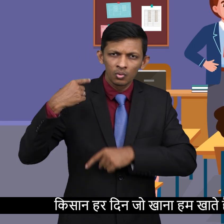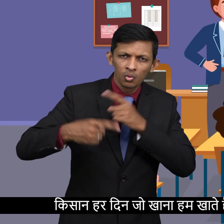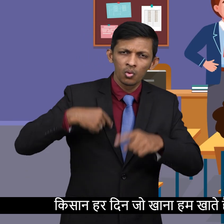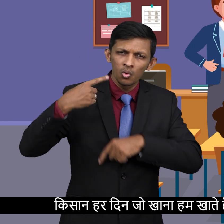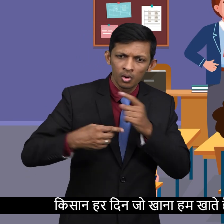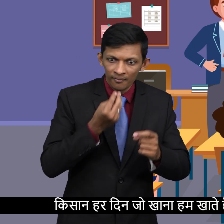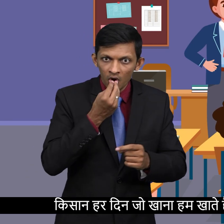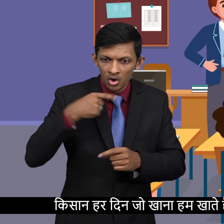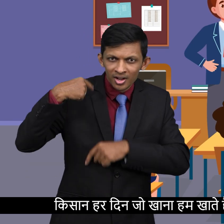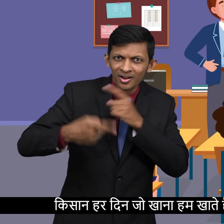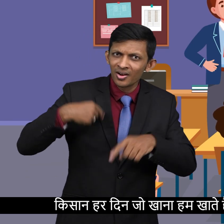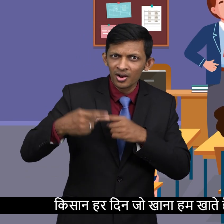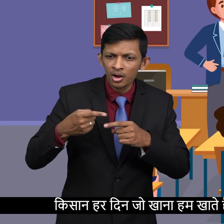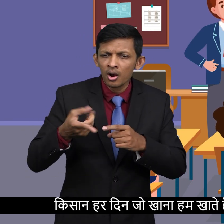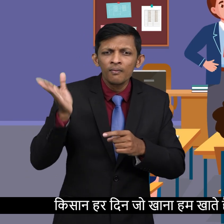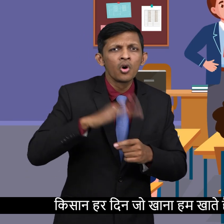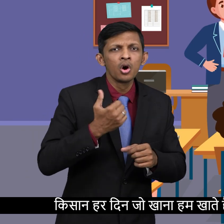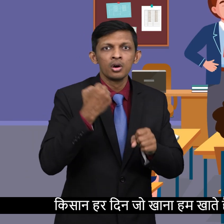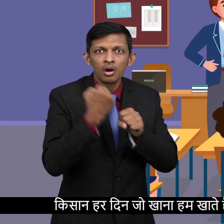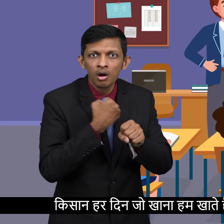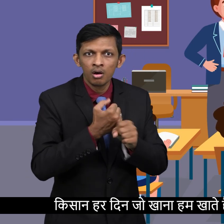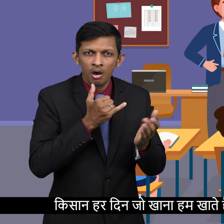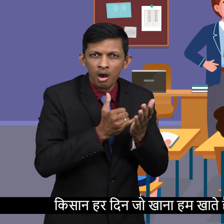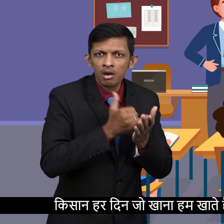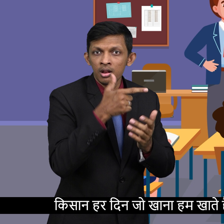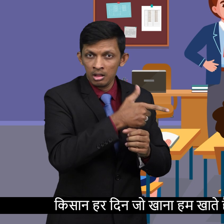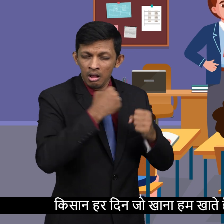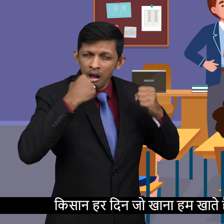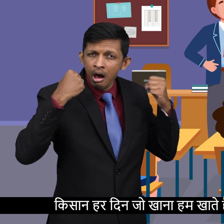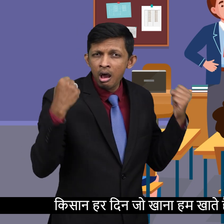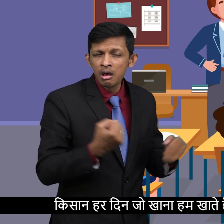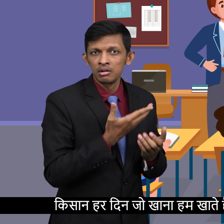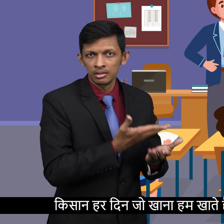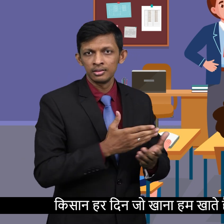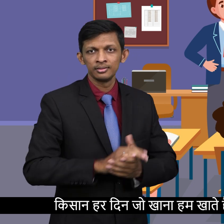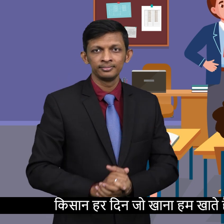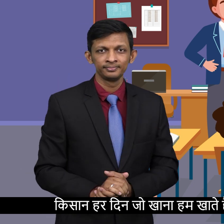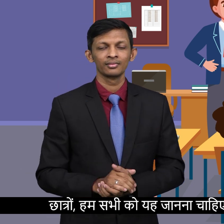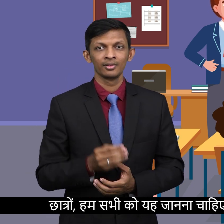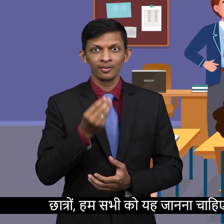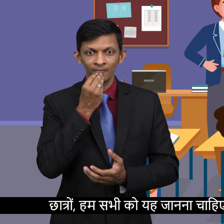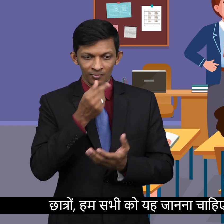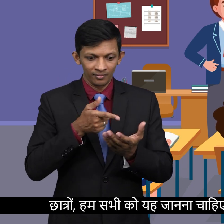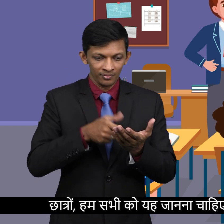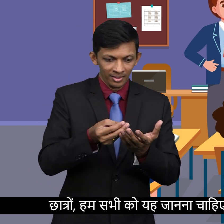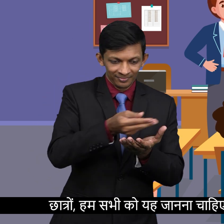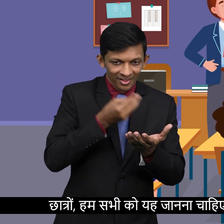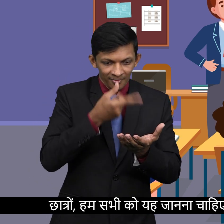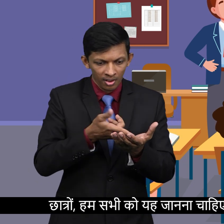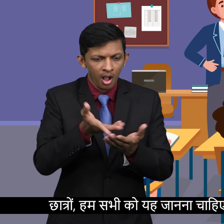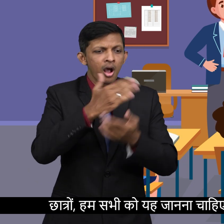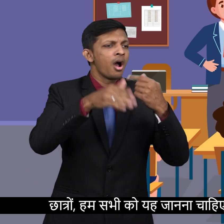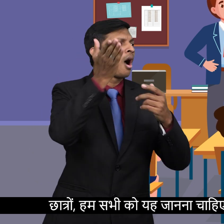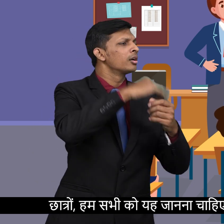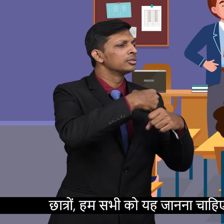किसान हर दिन जो खाना हम खाते हैं, उसे उगाने के लिए बहुत कड़ी मेहनत करते हैं। छात्रों, हम सभी को ये